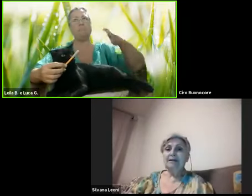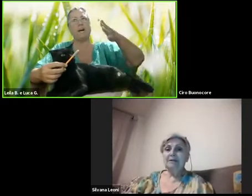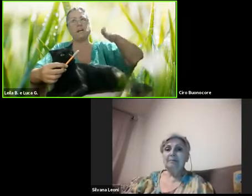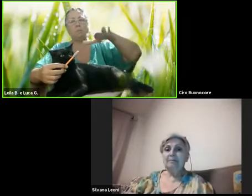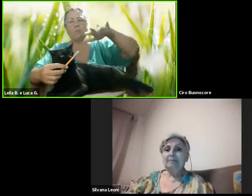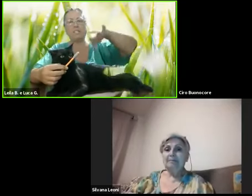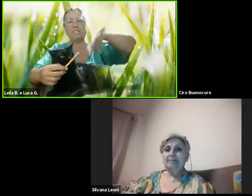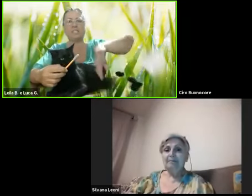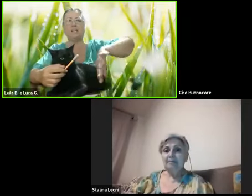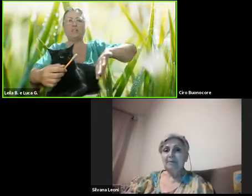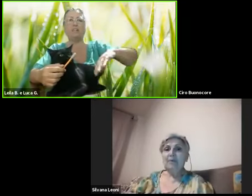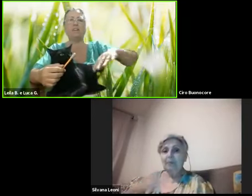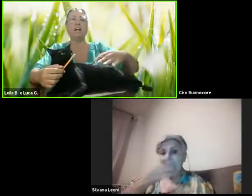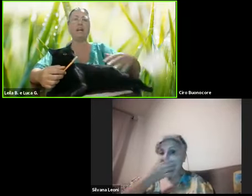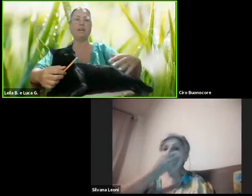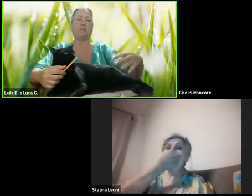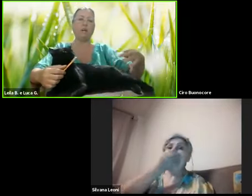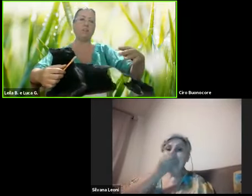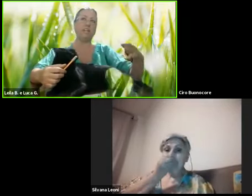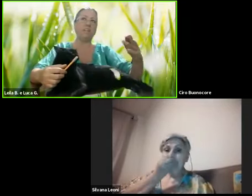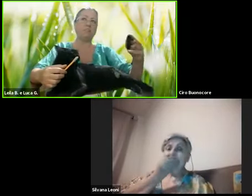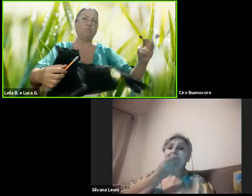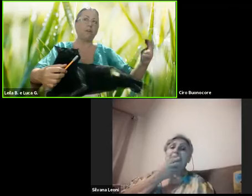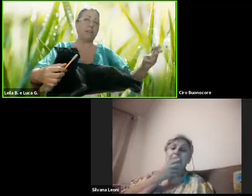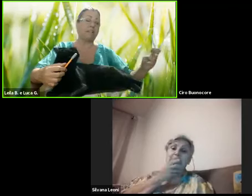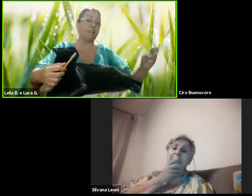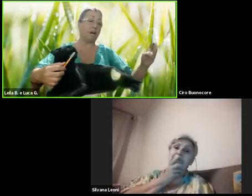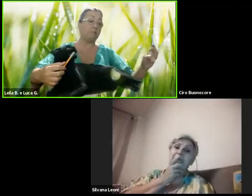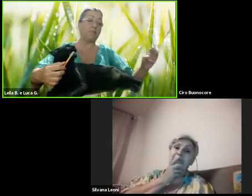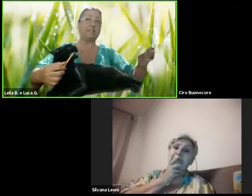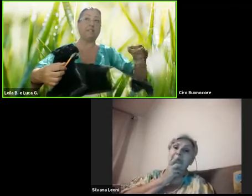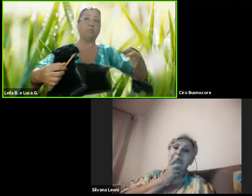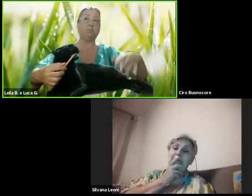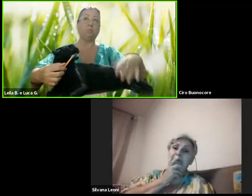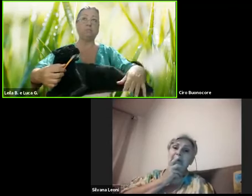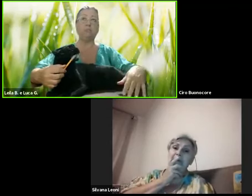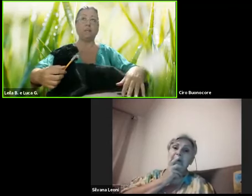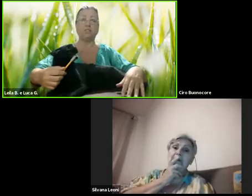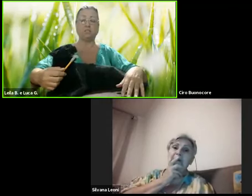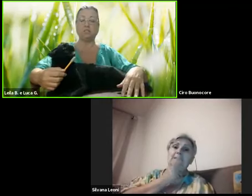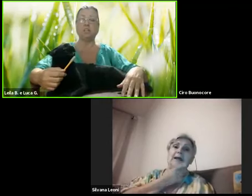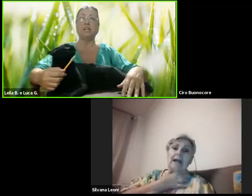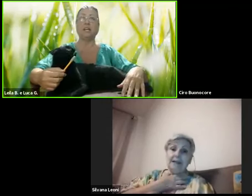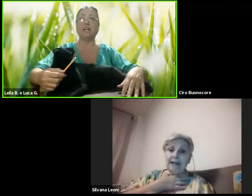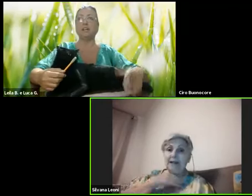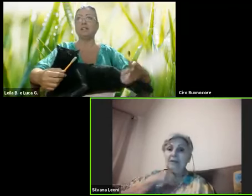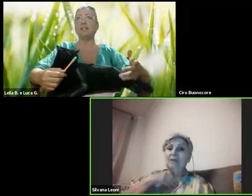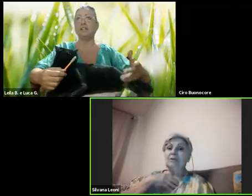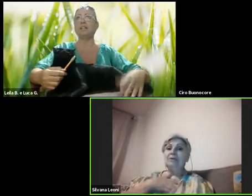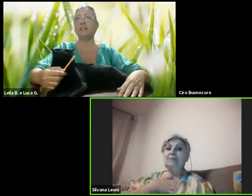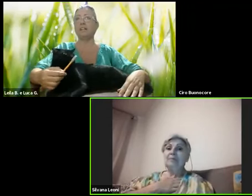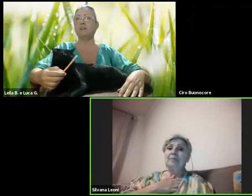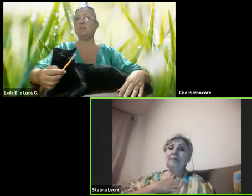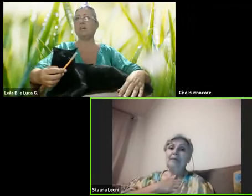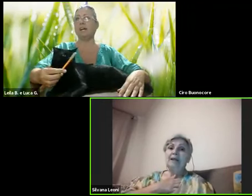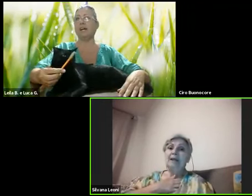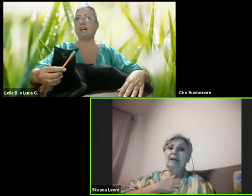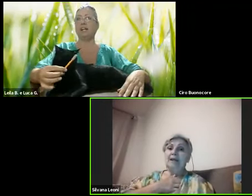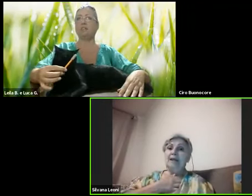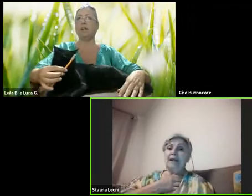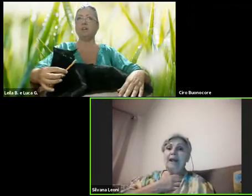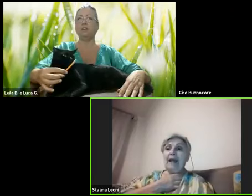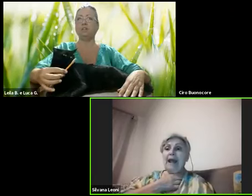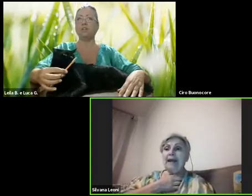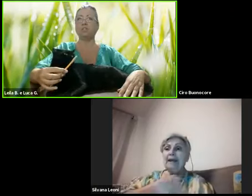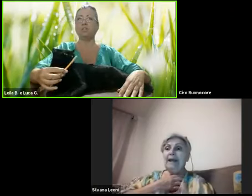un po' cambiato il pensiero e quello nero non capita tanto più spesso. È quello che